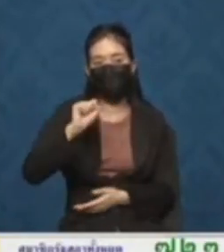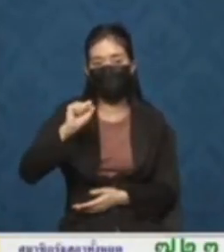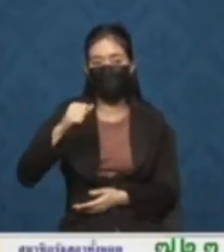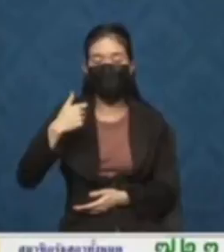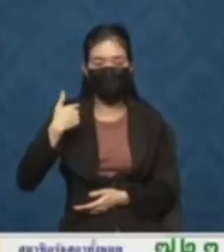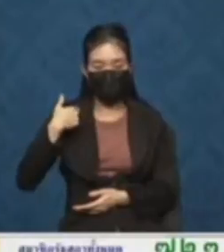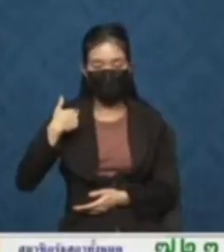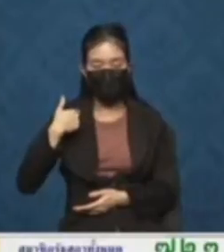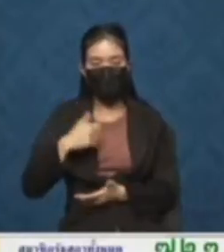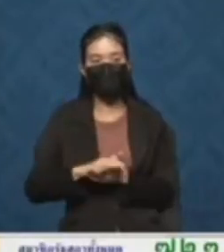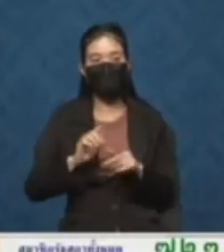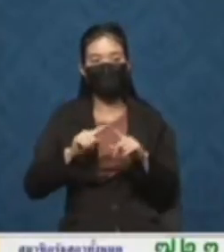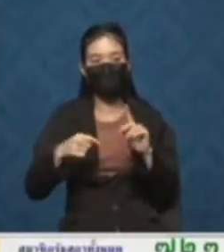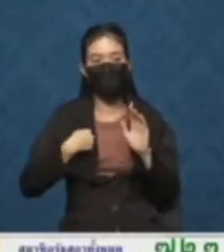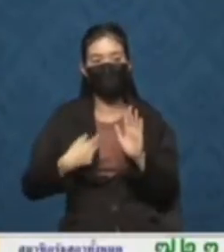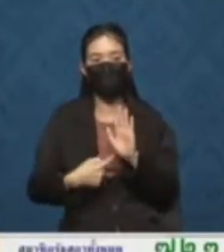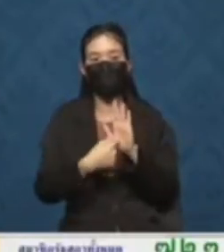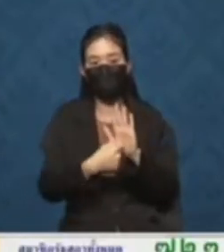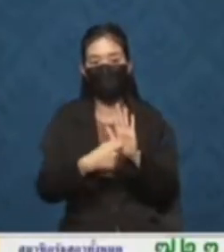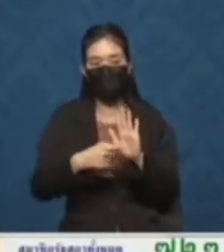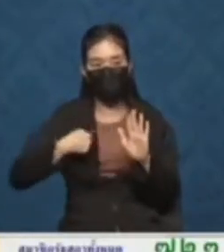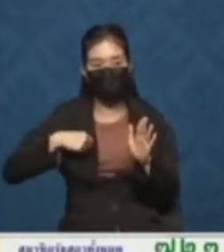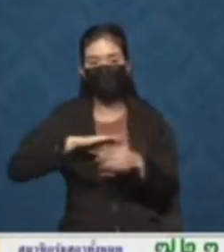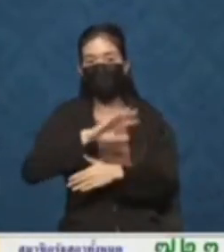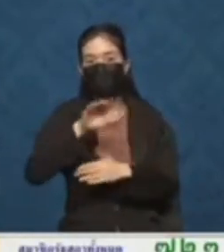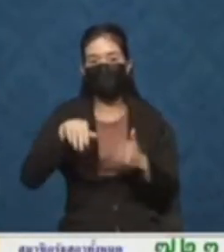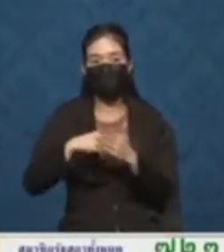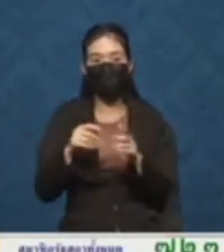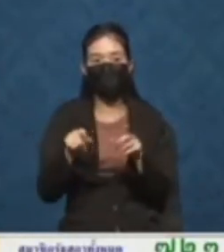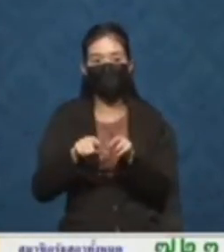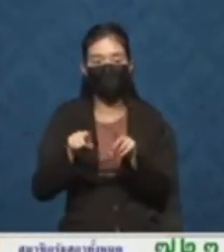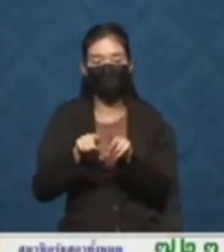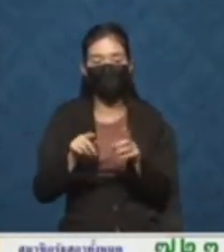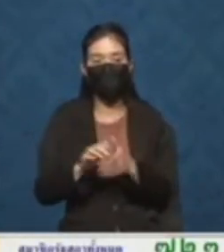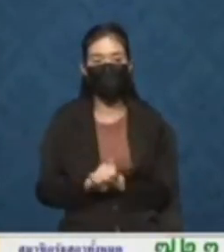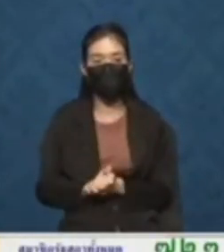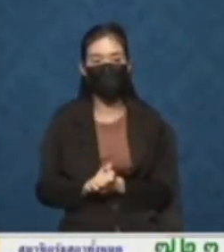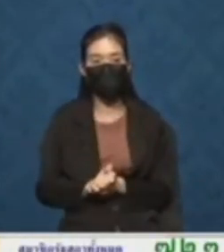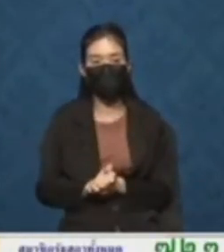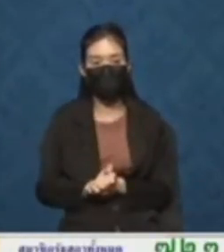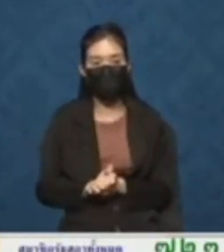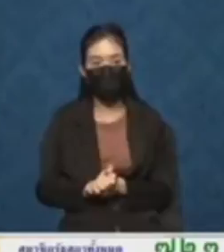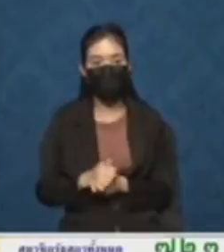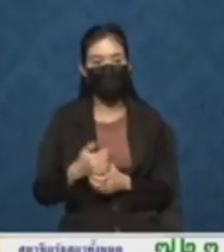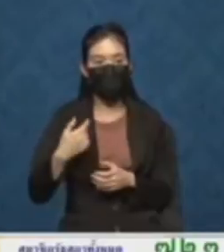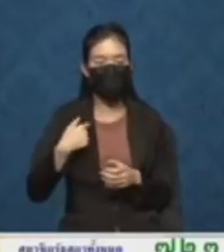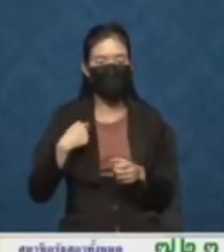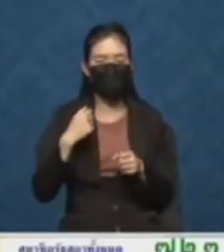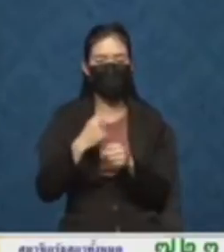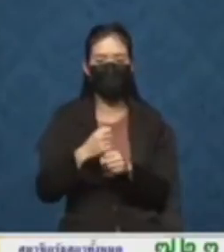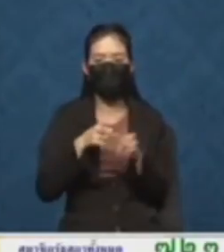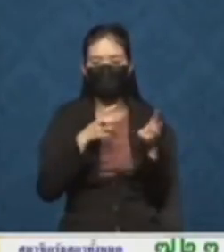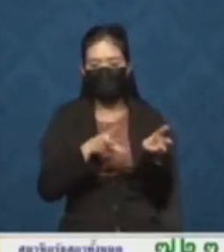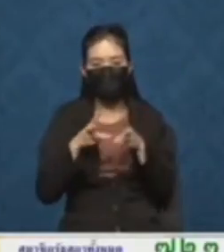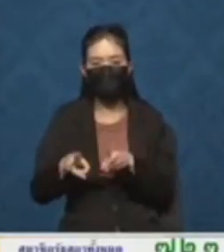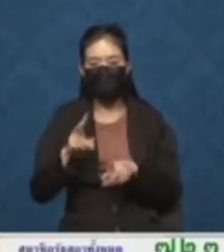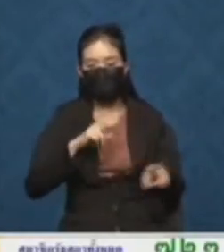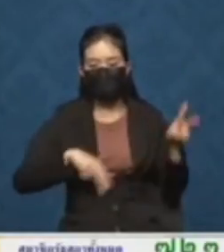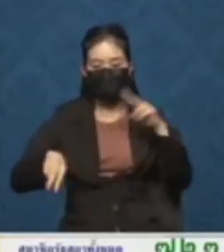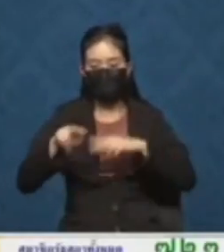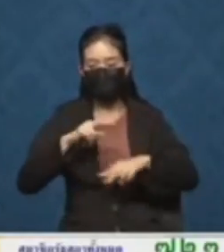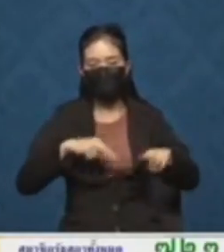มๆกันบางประเทศก็เป็นสมาพันธรัฐชาพันธรัฐมีมลรัฐนะครับแล้ว